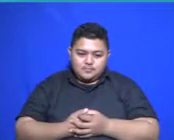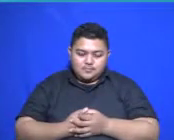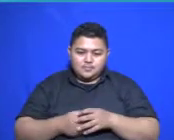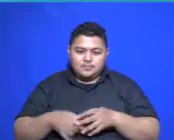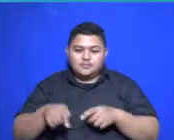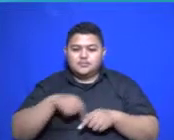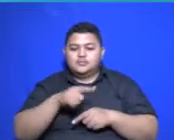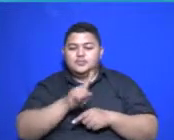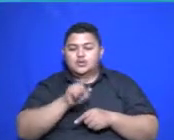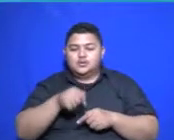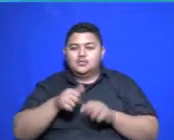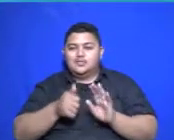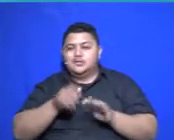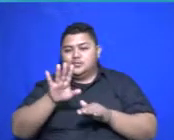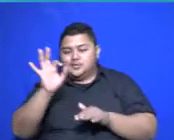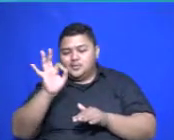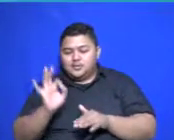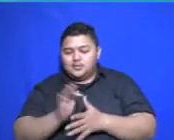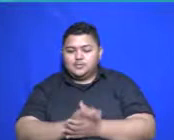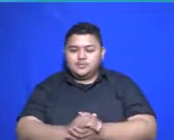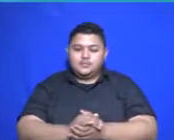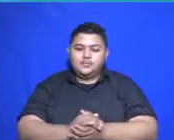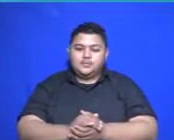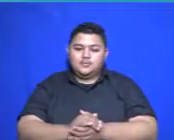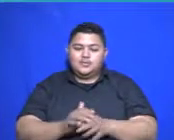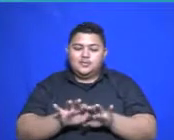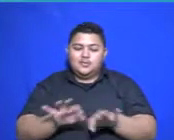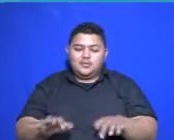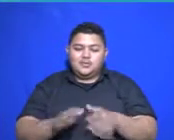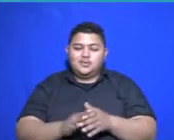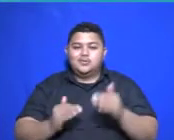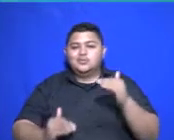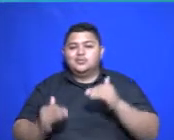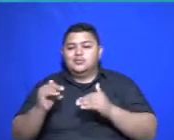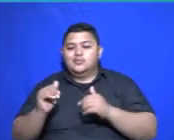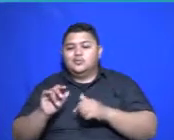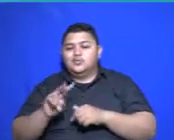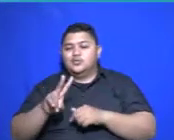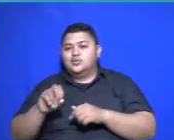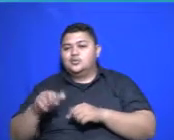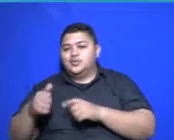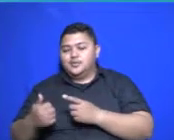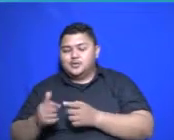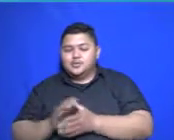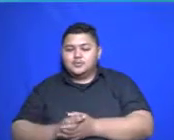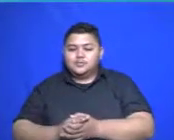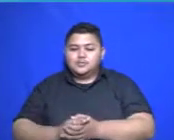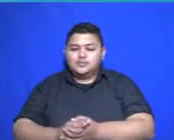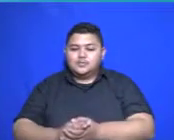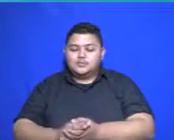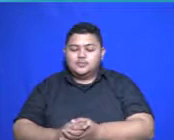dari 1,65% rasionya sudah meningkat 2016